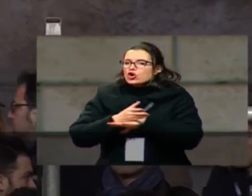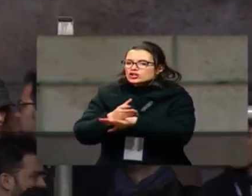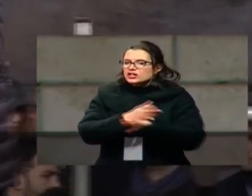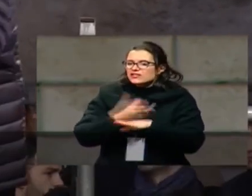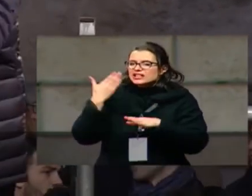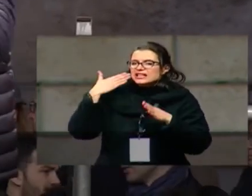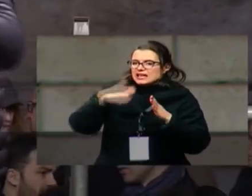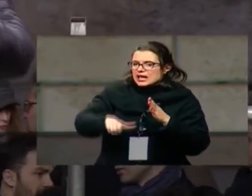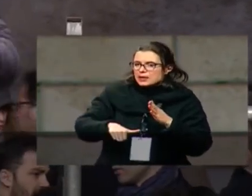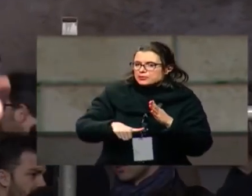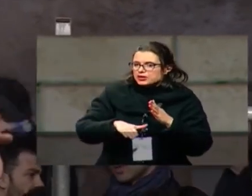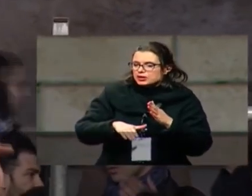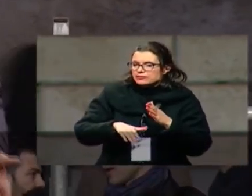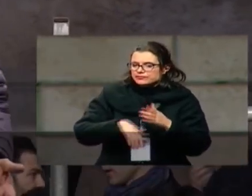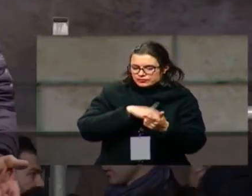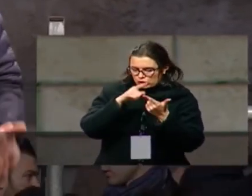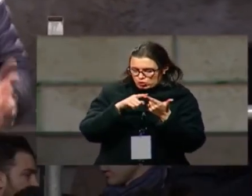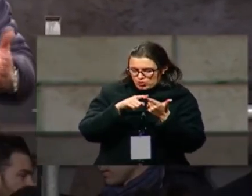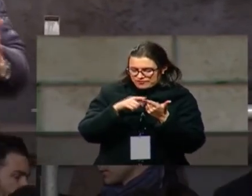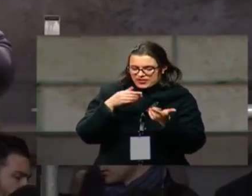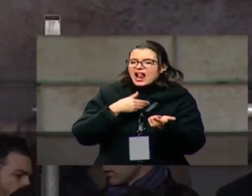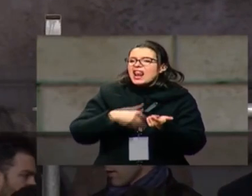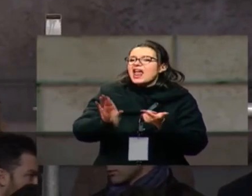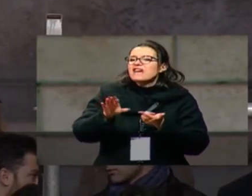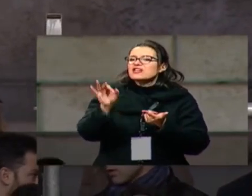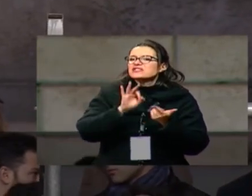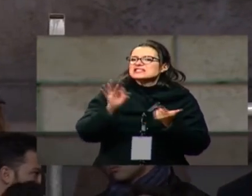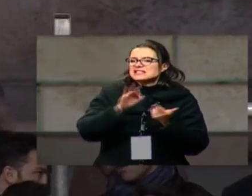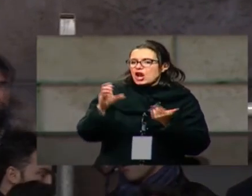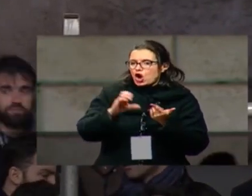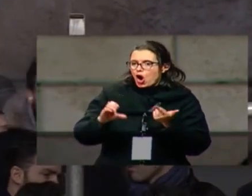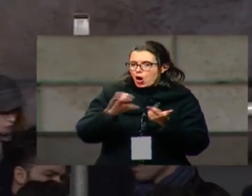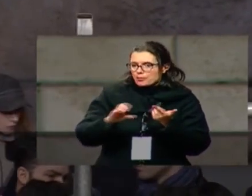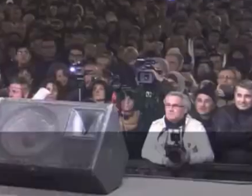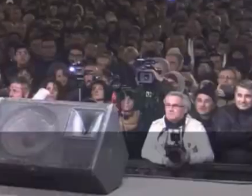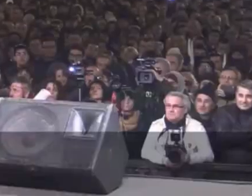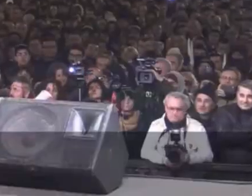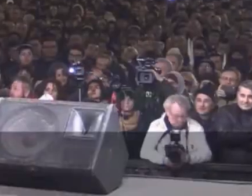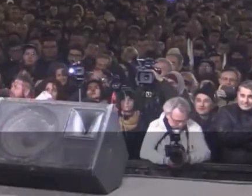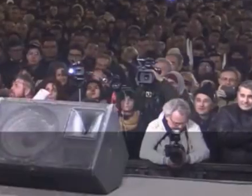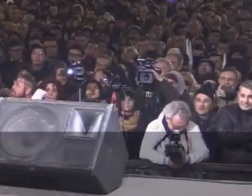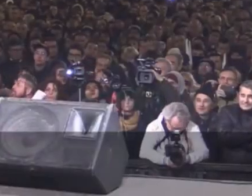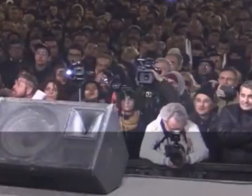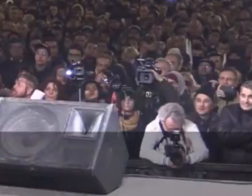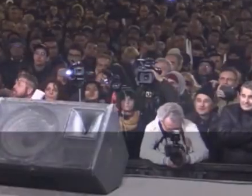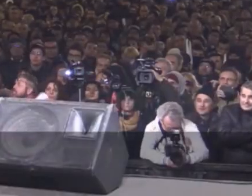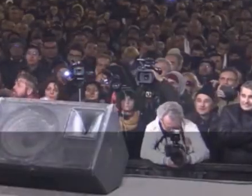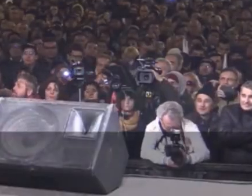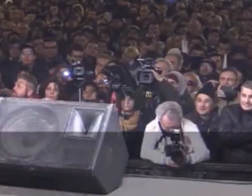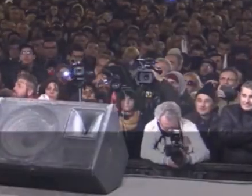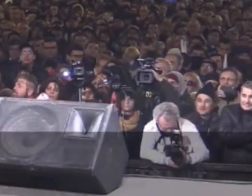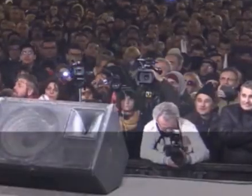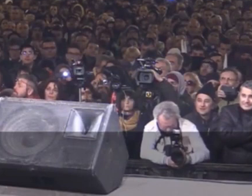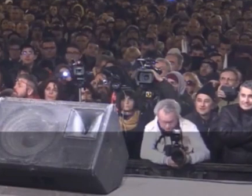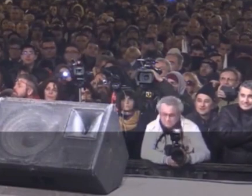due via il Fiscal Compact questa gente qua andrebbe processata con una con un piccolo processino